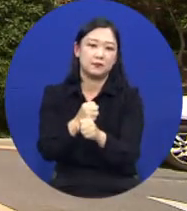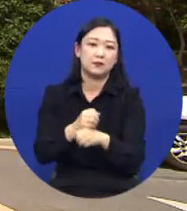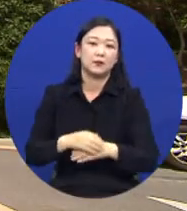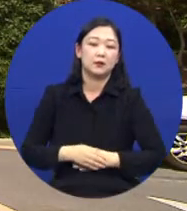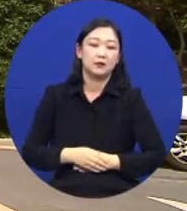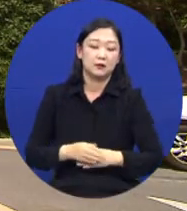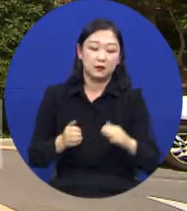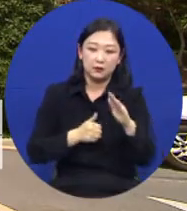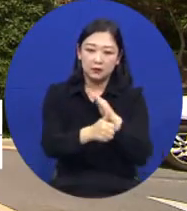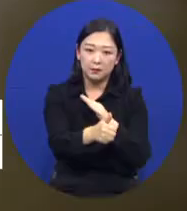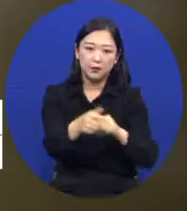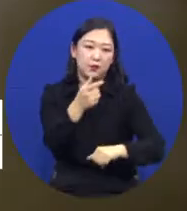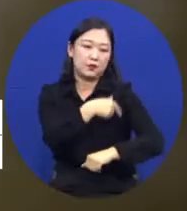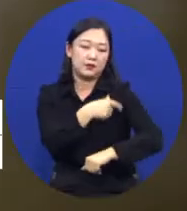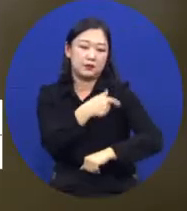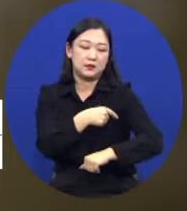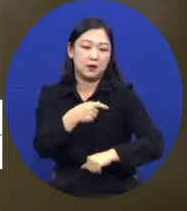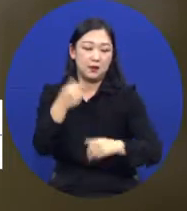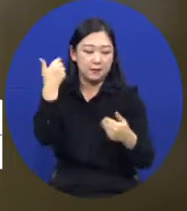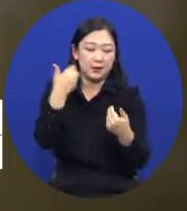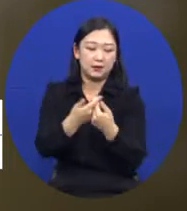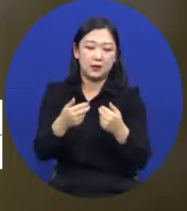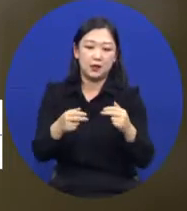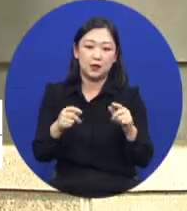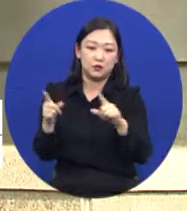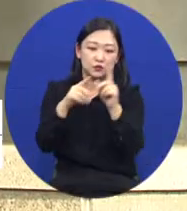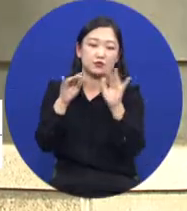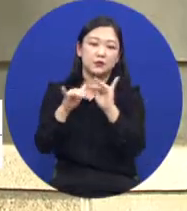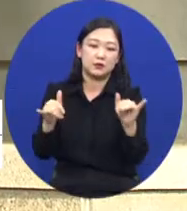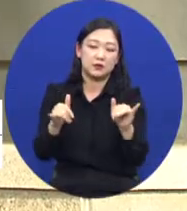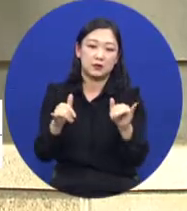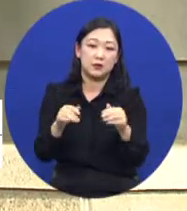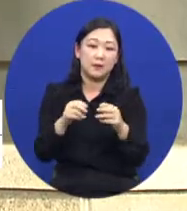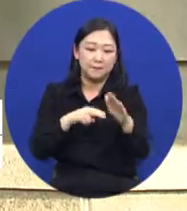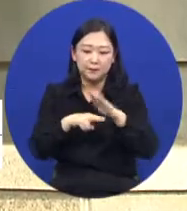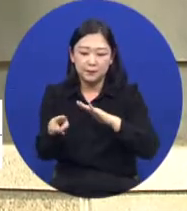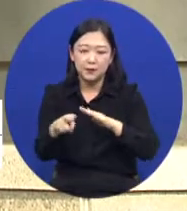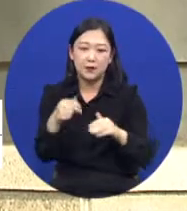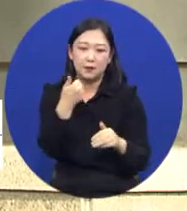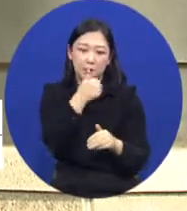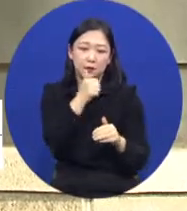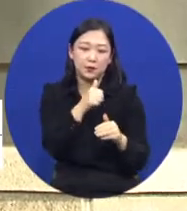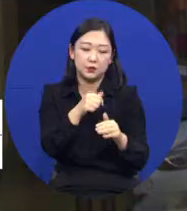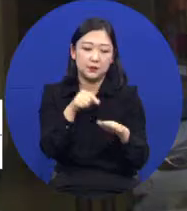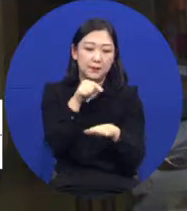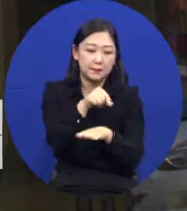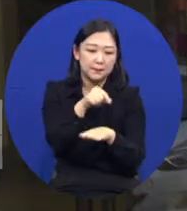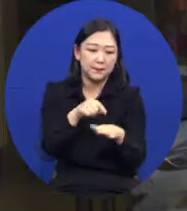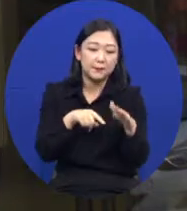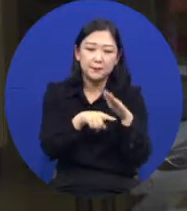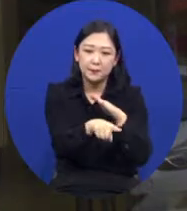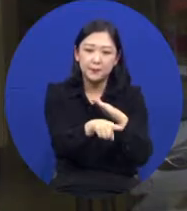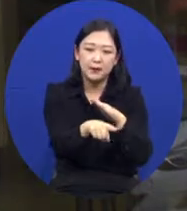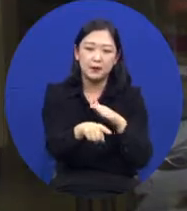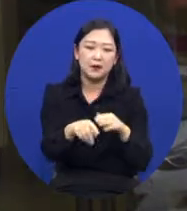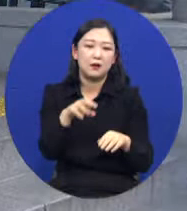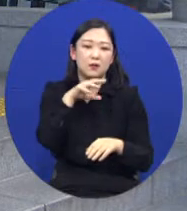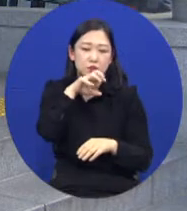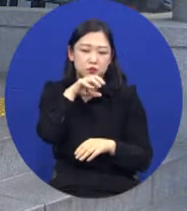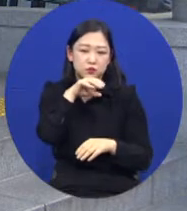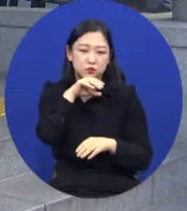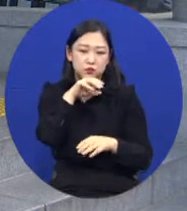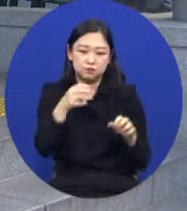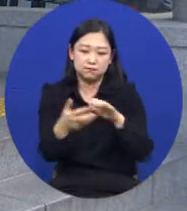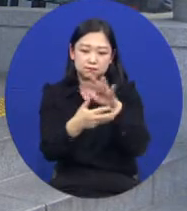경선 대표 와서 뭐 의사가 반대 주민들이 피해 변호사 대기실로 들어가자 주민들은 사업자 들에 대한 특혜 라며 항의하는 소란이